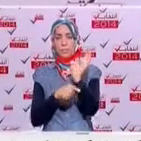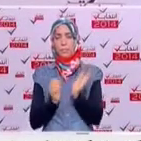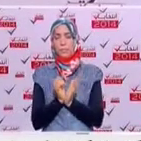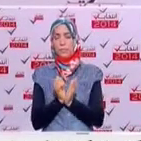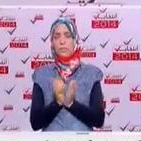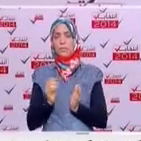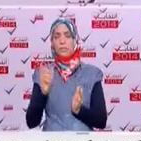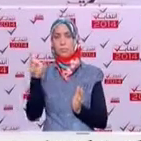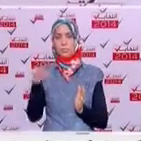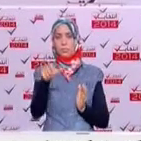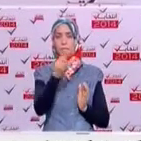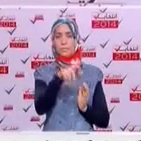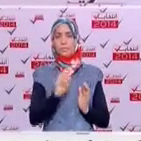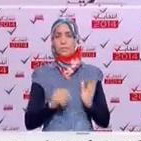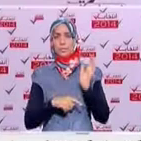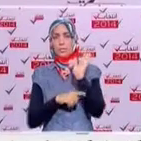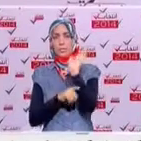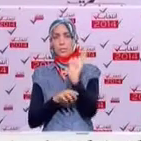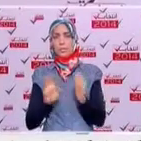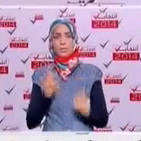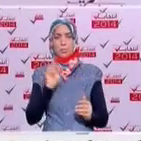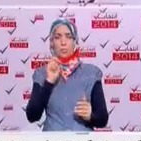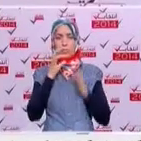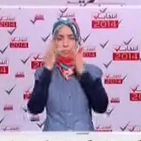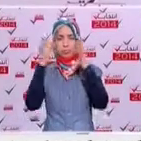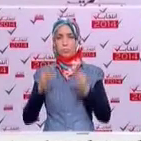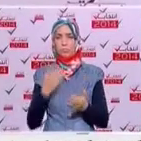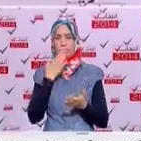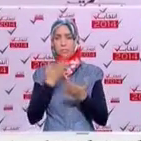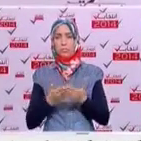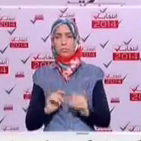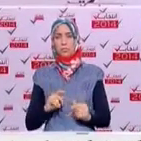قائمتنا مش باش تقوم على تقديم مجموعة من الوعود، بالعكس هي